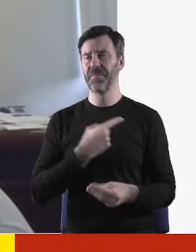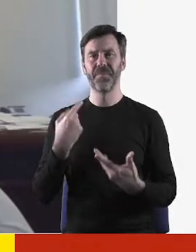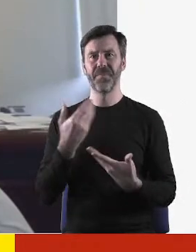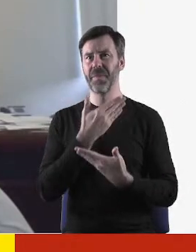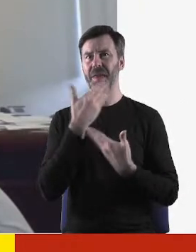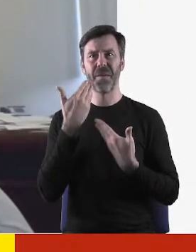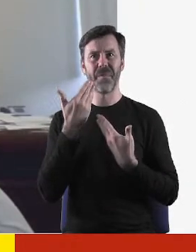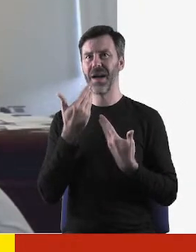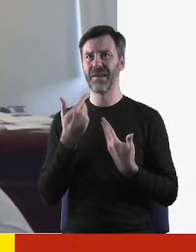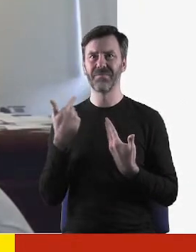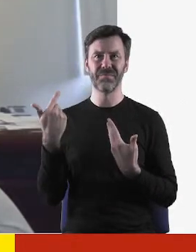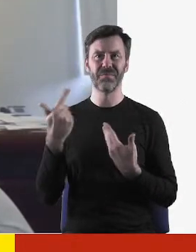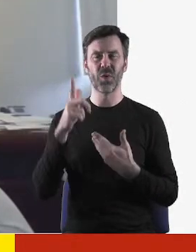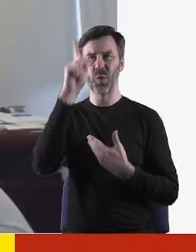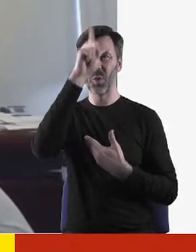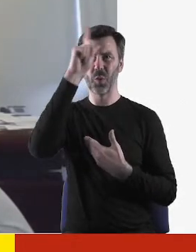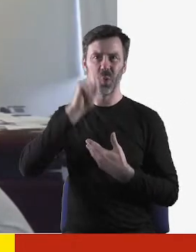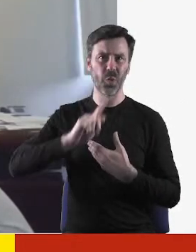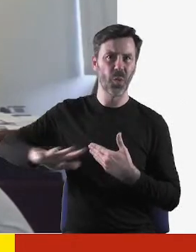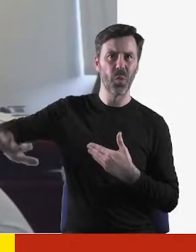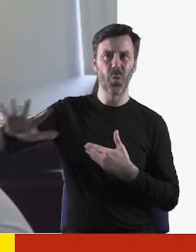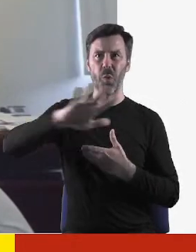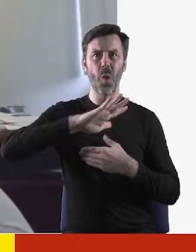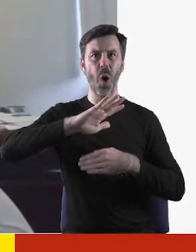zwaną odporność zbiorową.